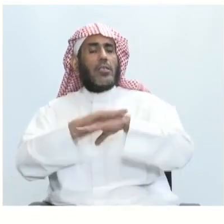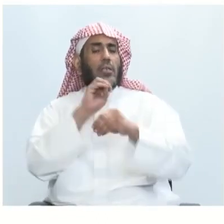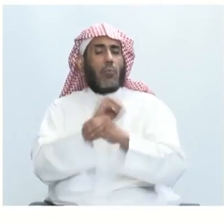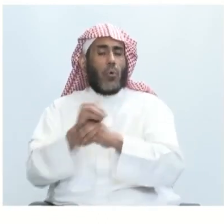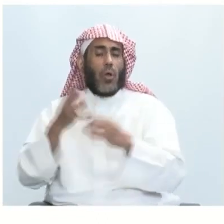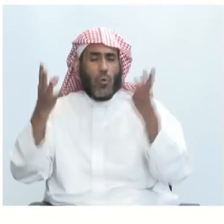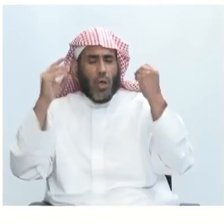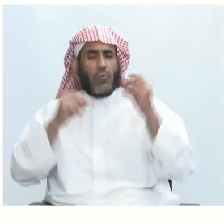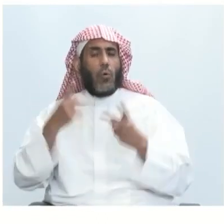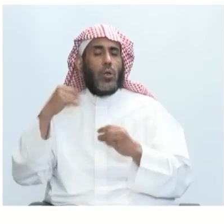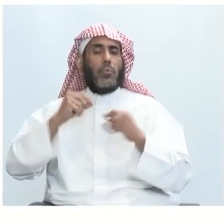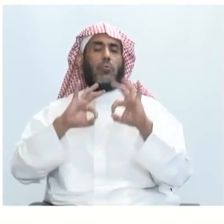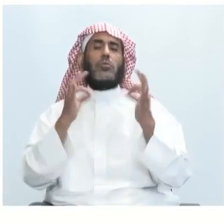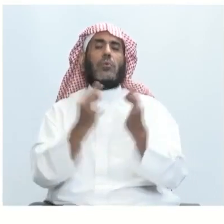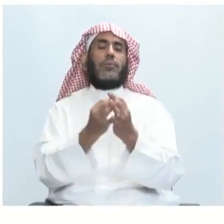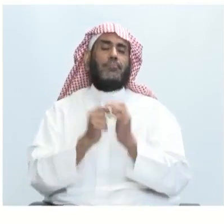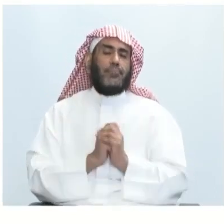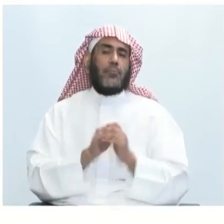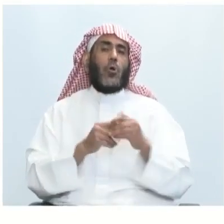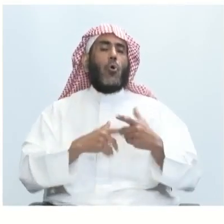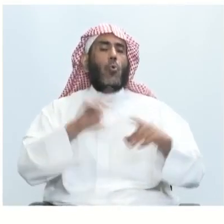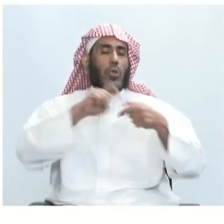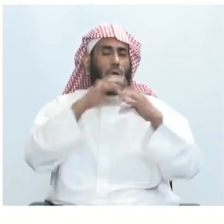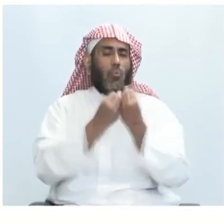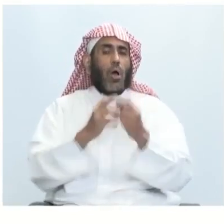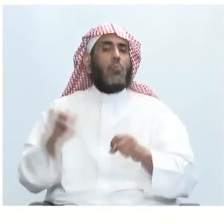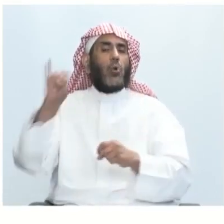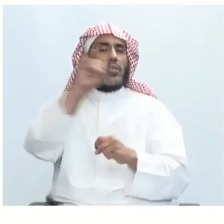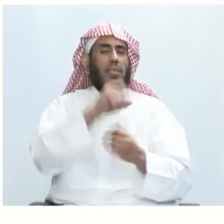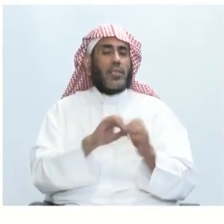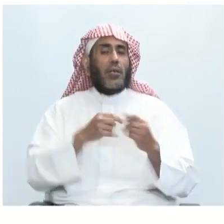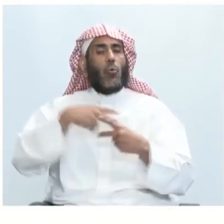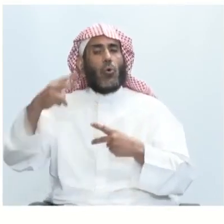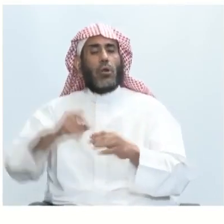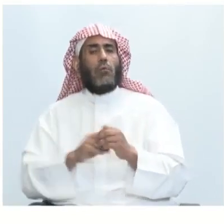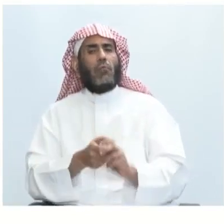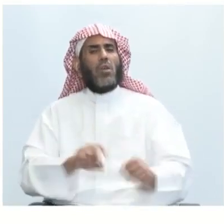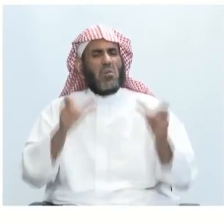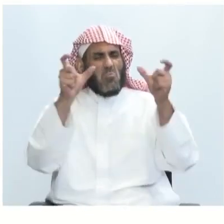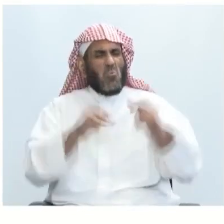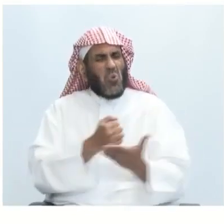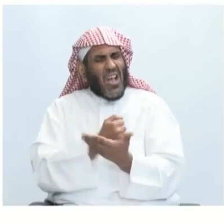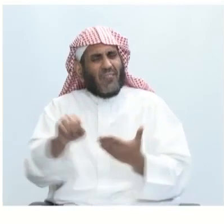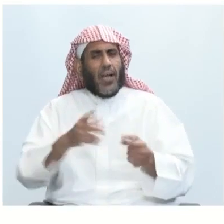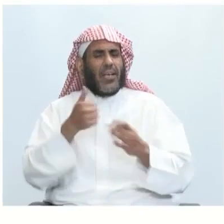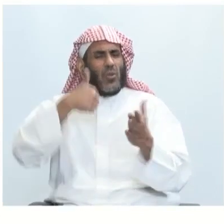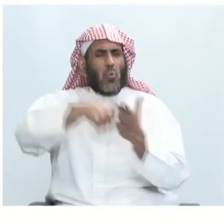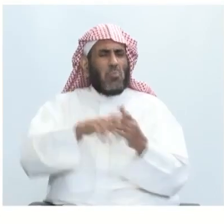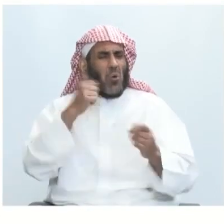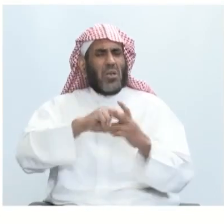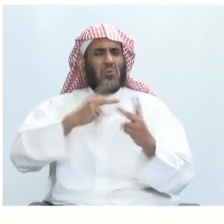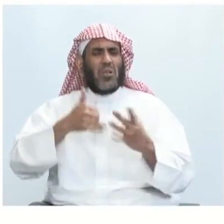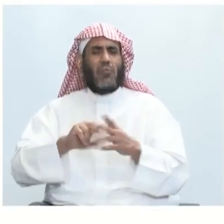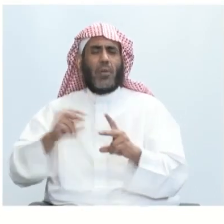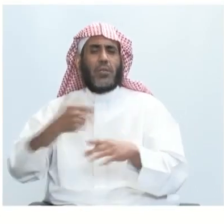والثقافيه والعلميه الاجتماعيه وتعاونهم مع المؤسسات الاخرى في مكافحه الاميه والجهل والتخلف بين